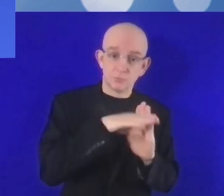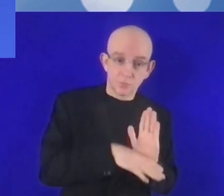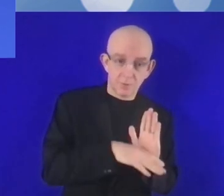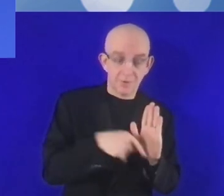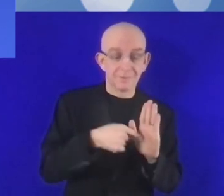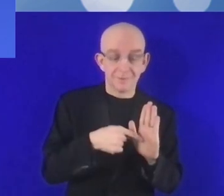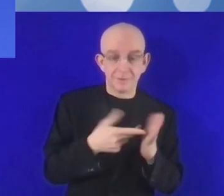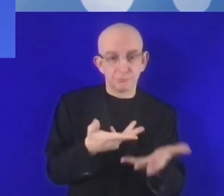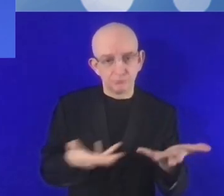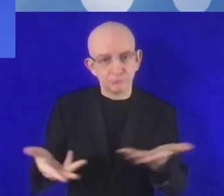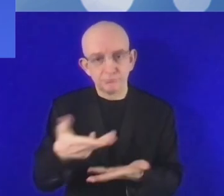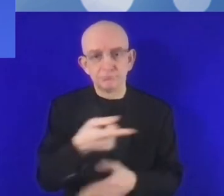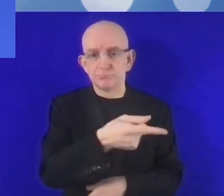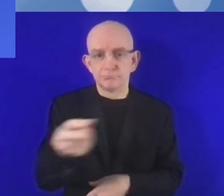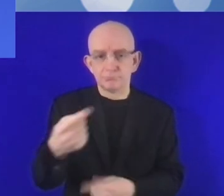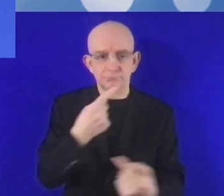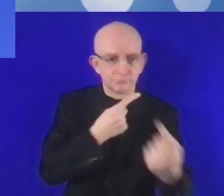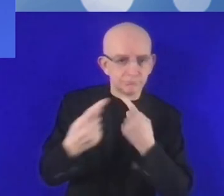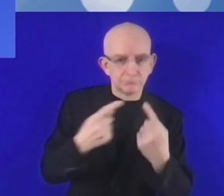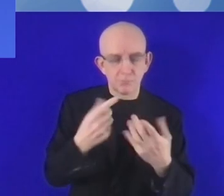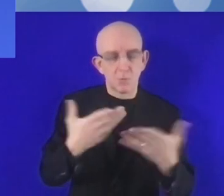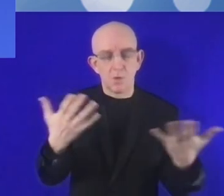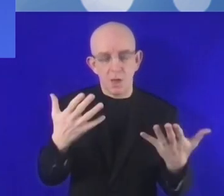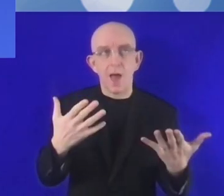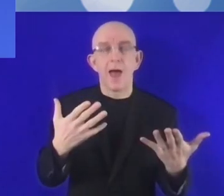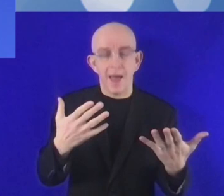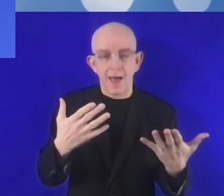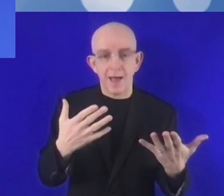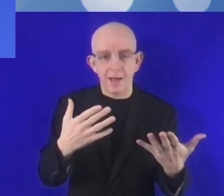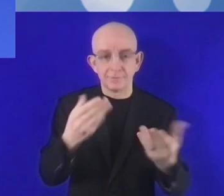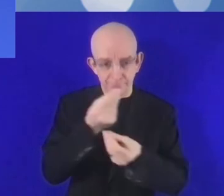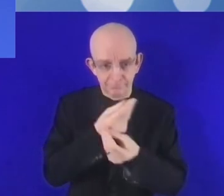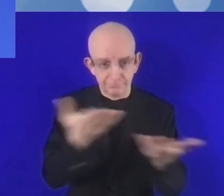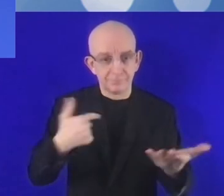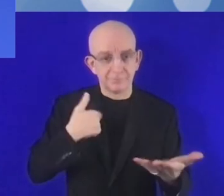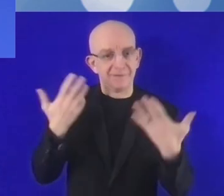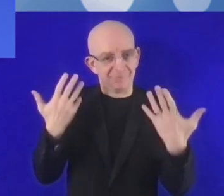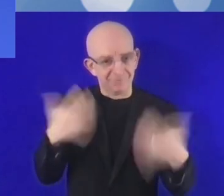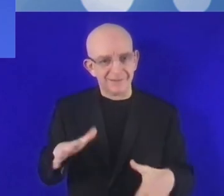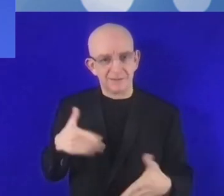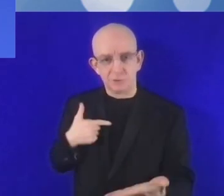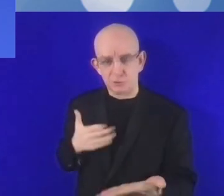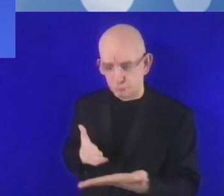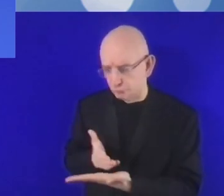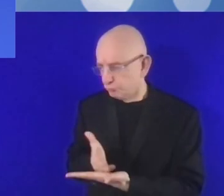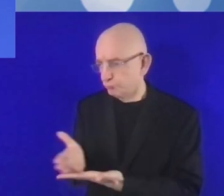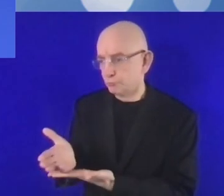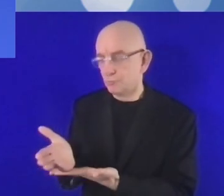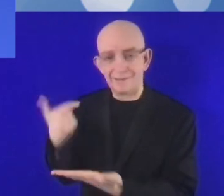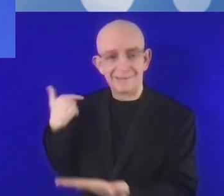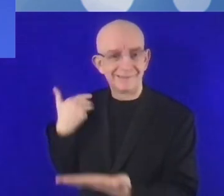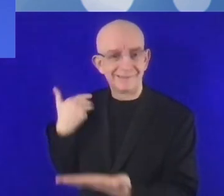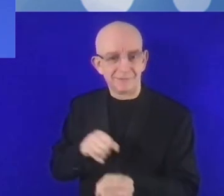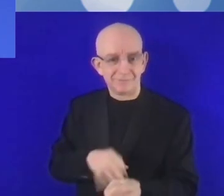мы очень многому научились во время пандемии. Один из уроков, которые мы можем